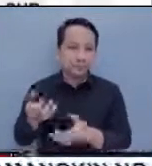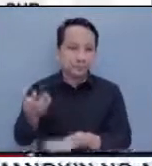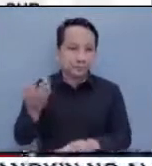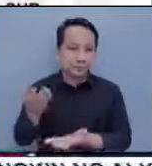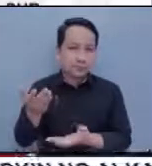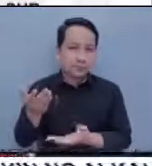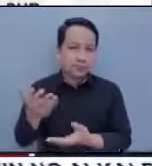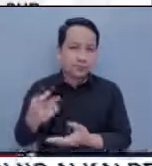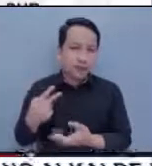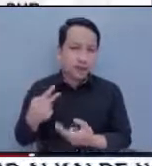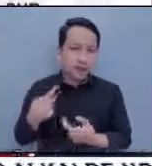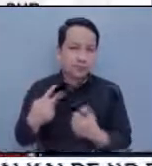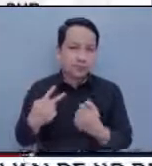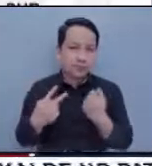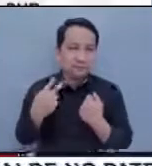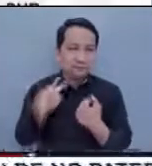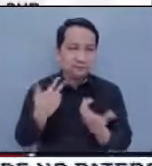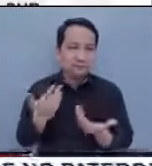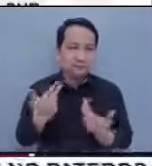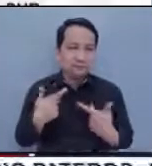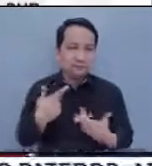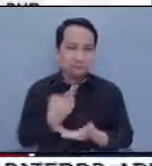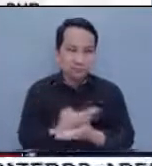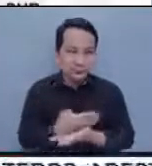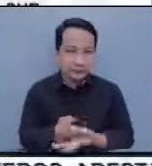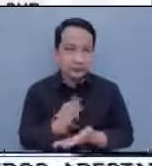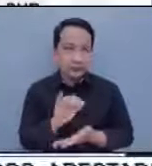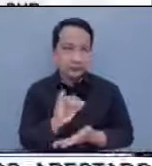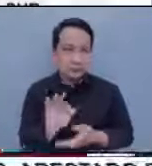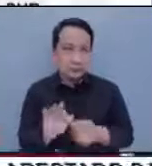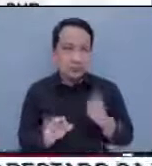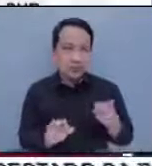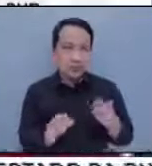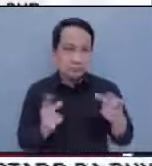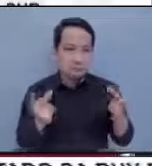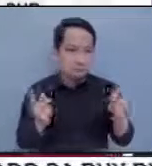stockpiles. Kung sakali man na